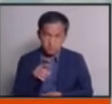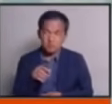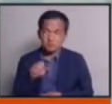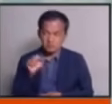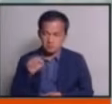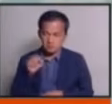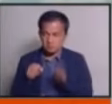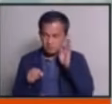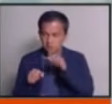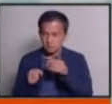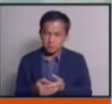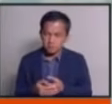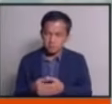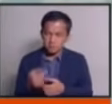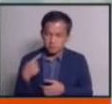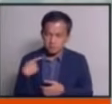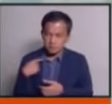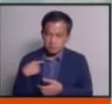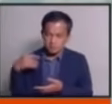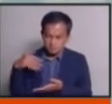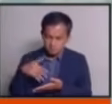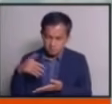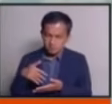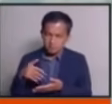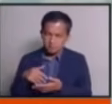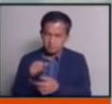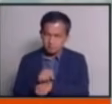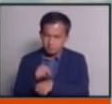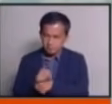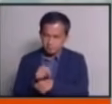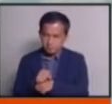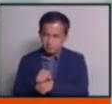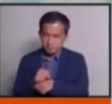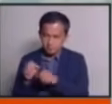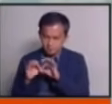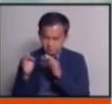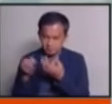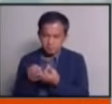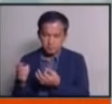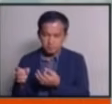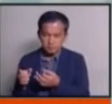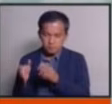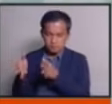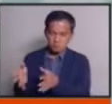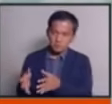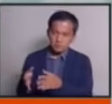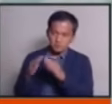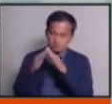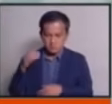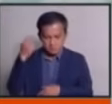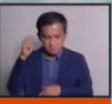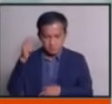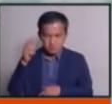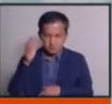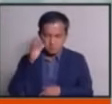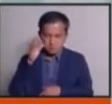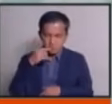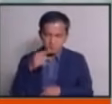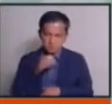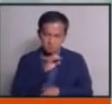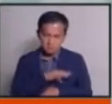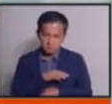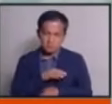bago opo namatay po, sinabi niya, oh, pinag-aral na kayo, may trabaho na kayo, may pamilya na kayo, iwanan nyo na yung bahay tita Koray nyo. Parang